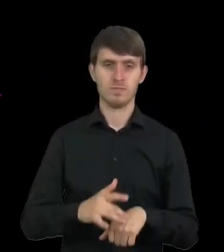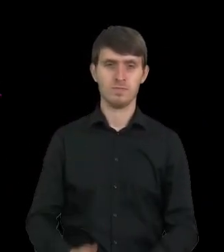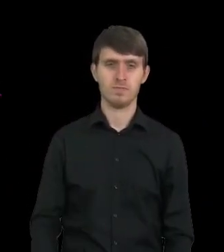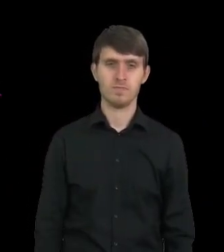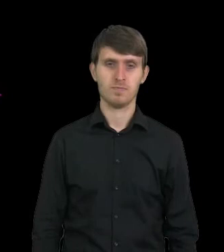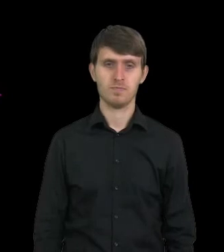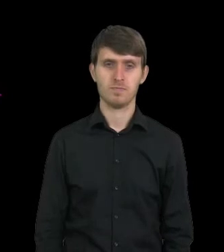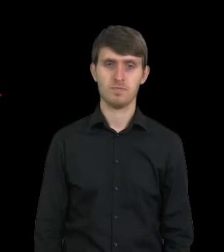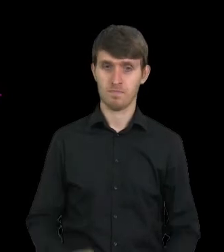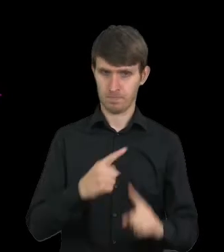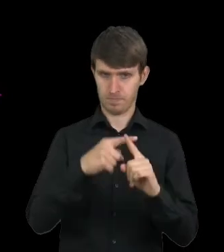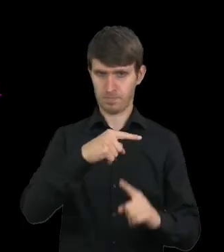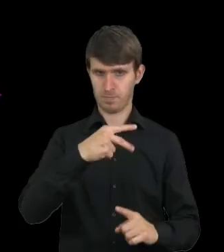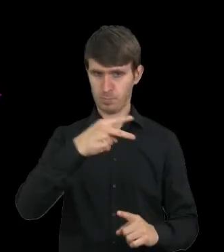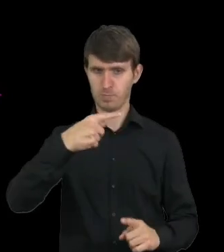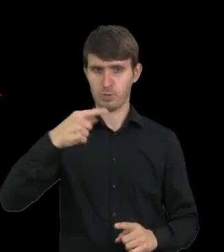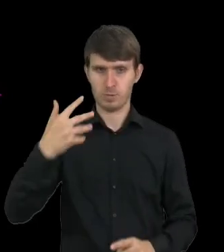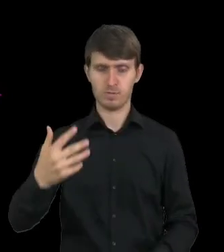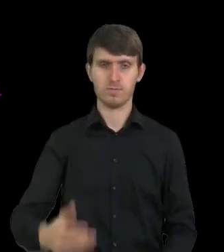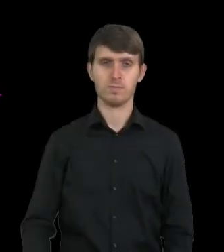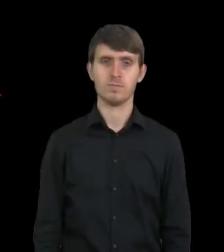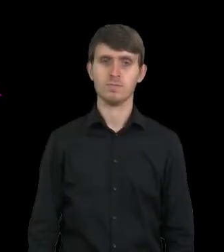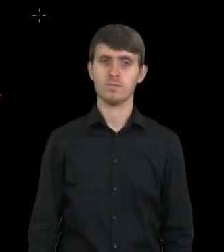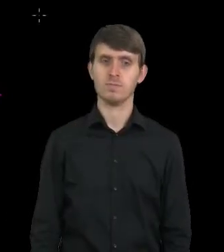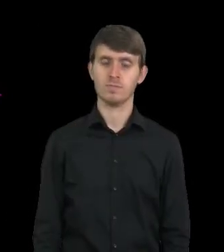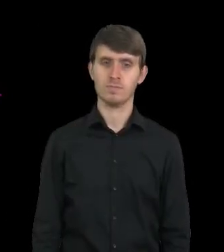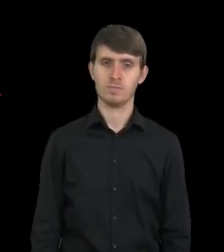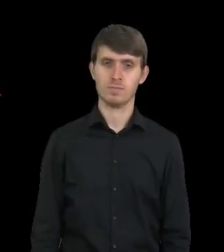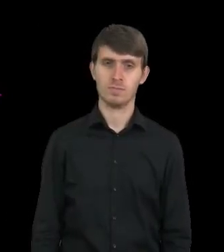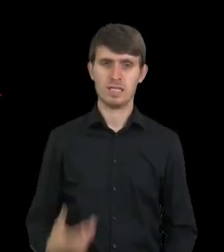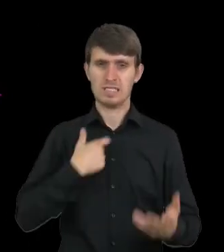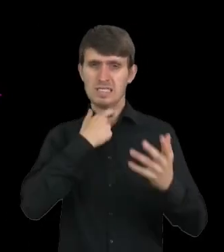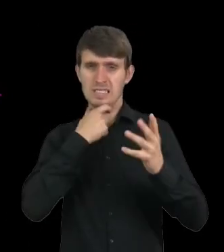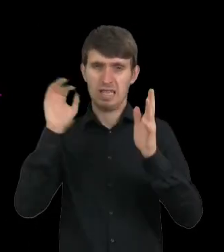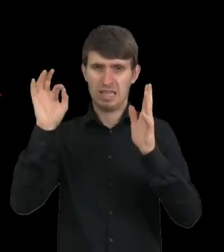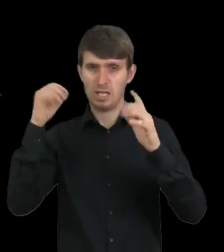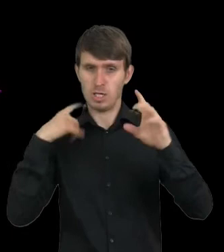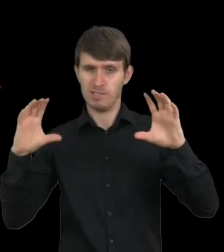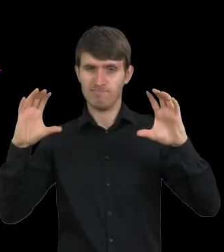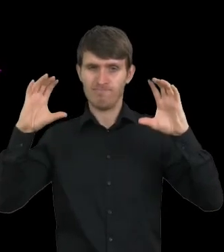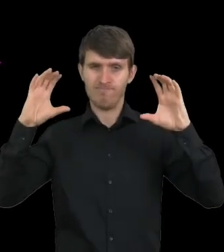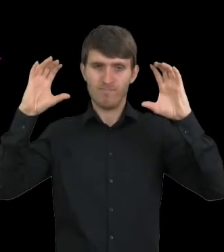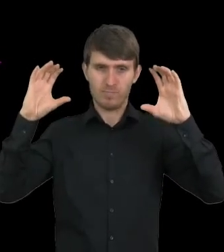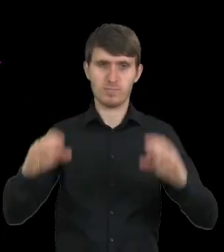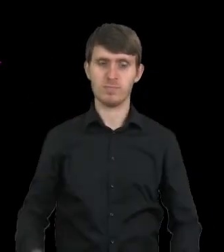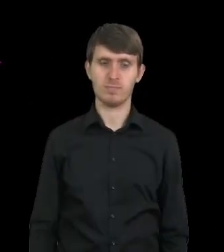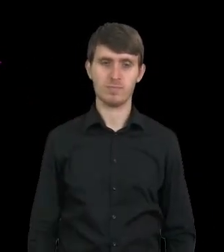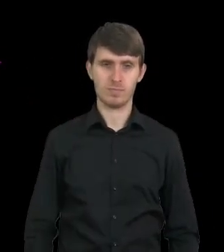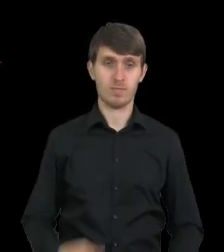poprawne. Sprawdźmy drugie. x równa się minus 5. Brakuje miejsca. Zrobię trochę tutaj.